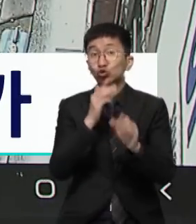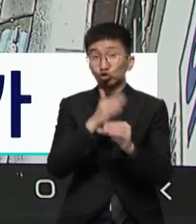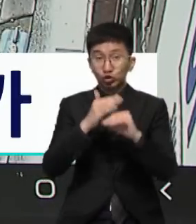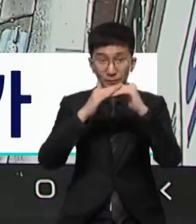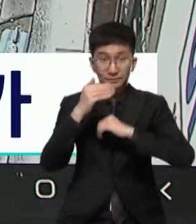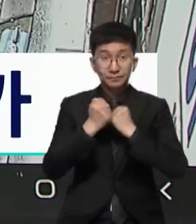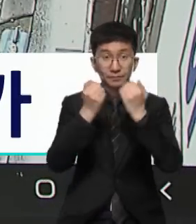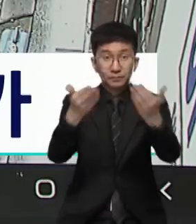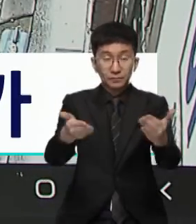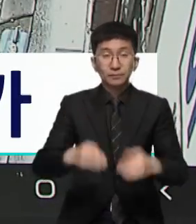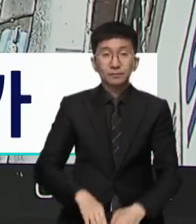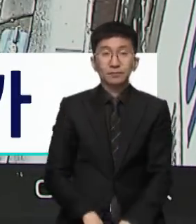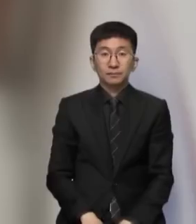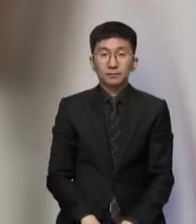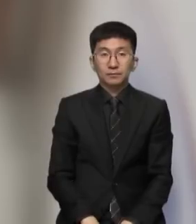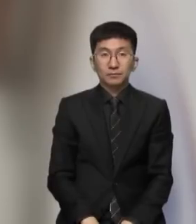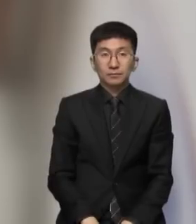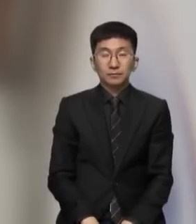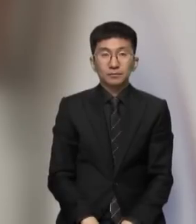보도입니다.